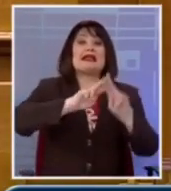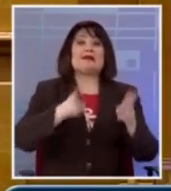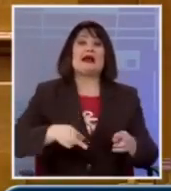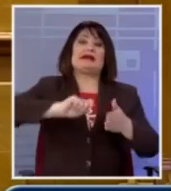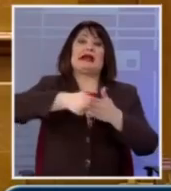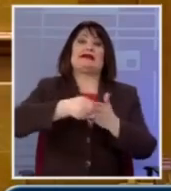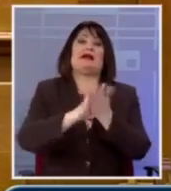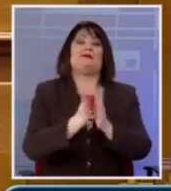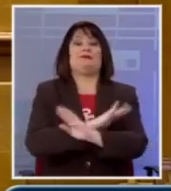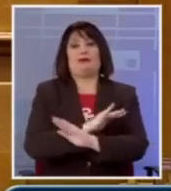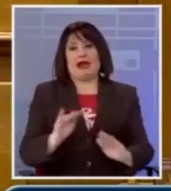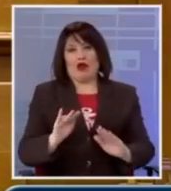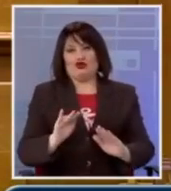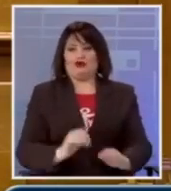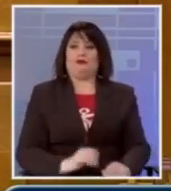κλειστά.